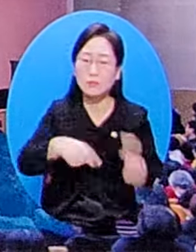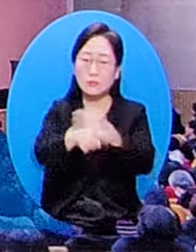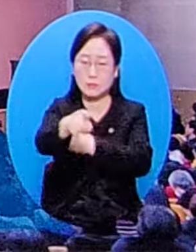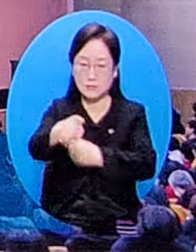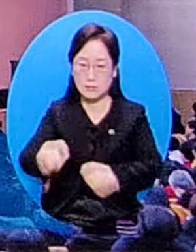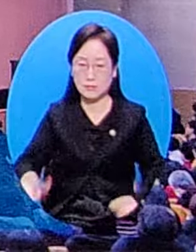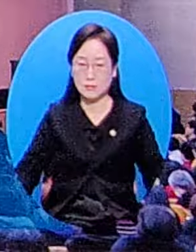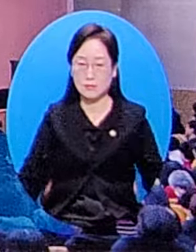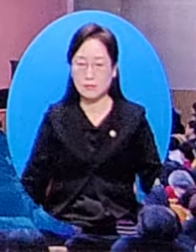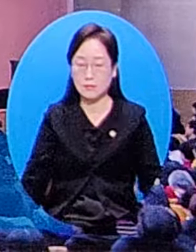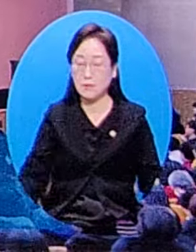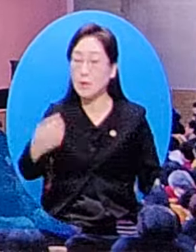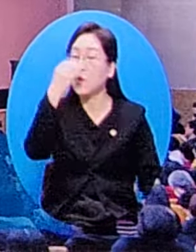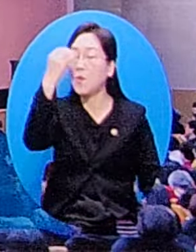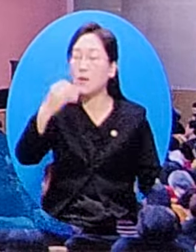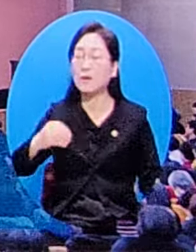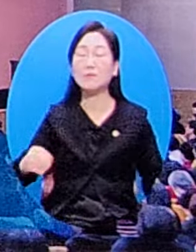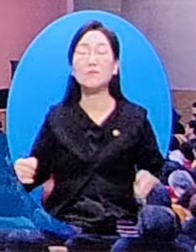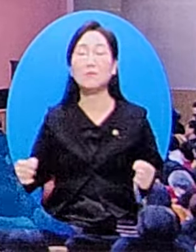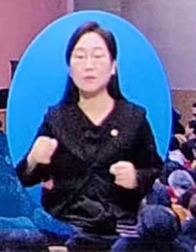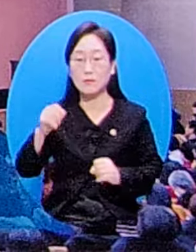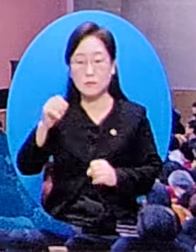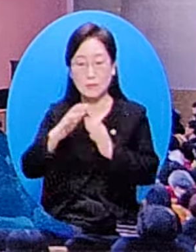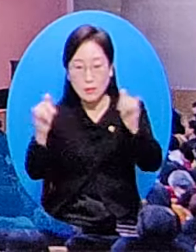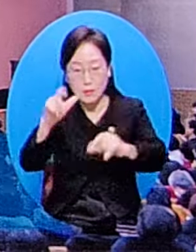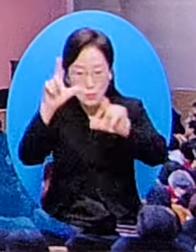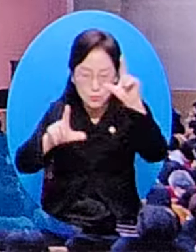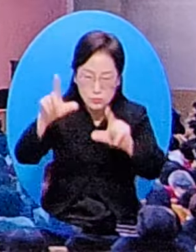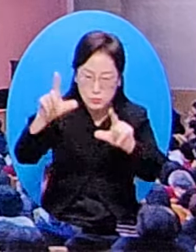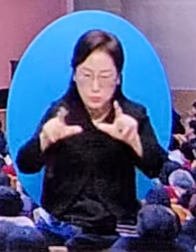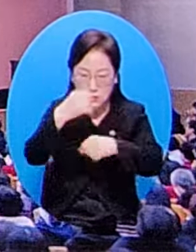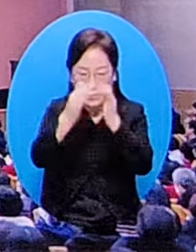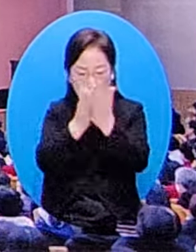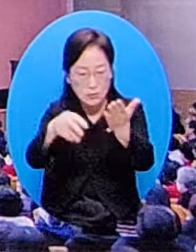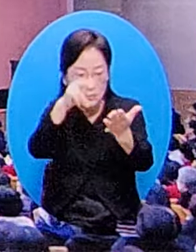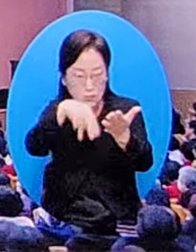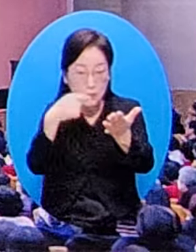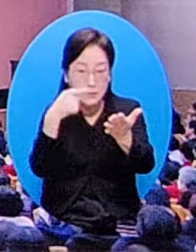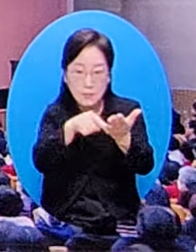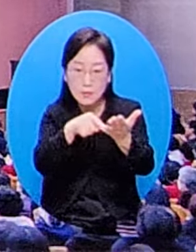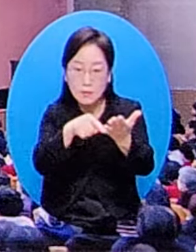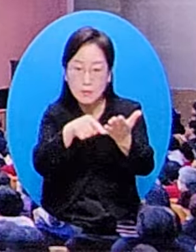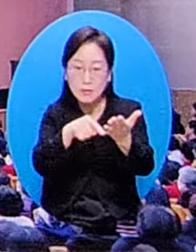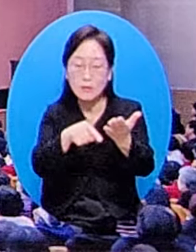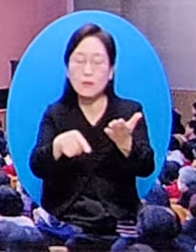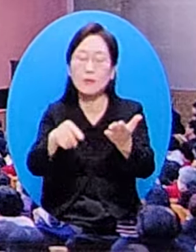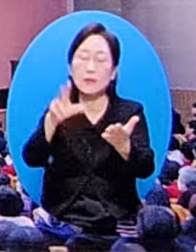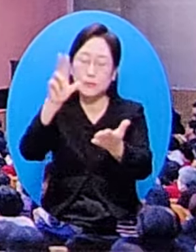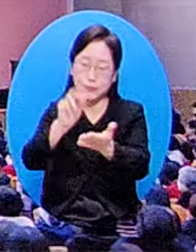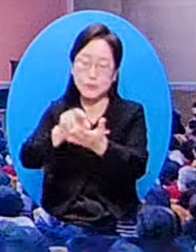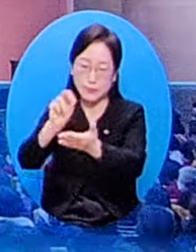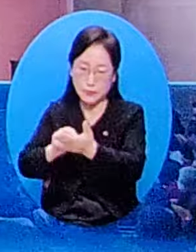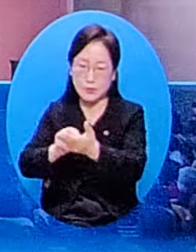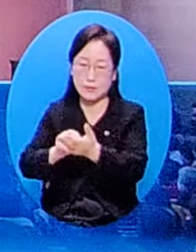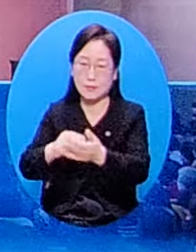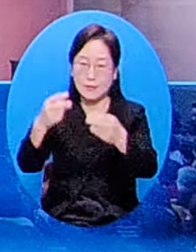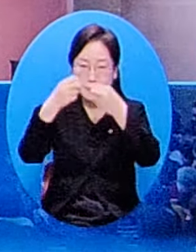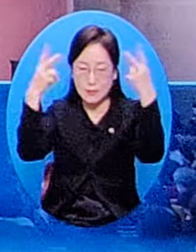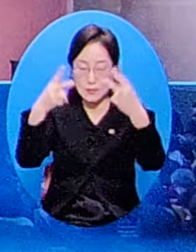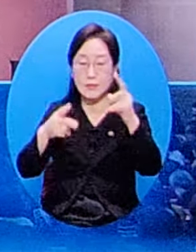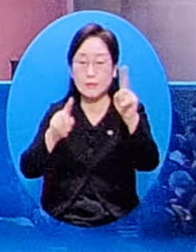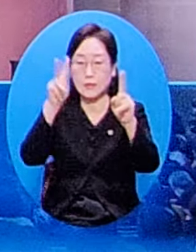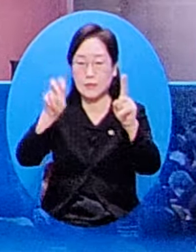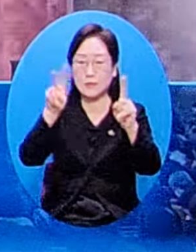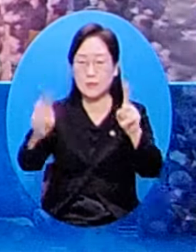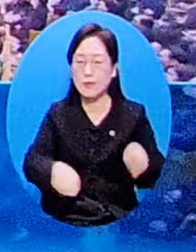말합니다. 오만한 자, 거만한 자의 모습을 성경 곳곳에서 그들의 문제를 지적하고 있습니다. 잠언서 1장 22절에